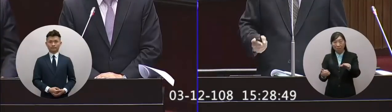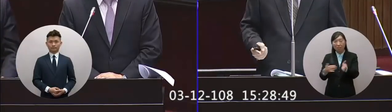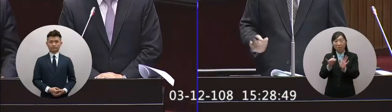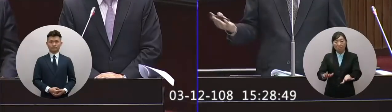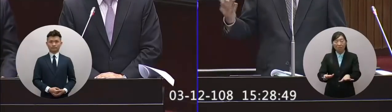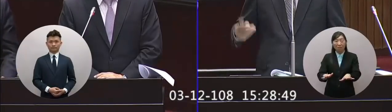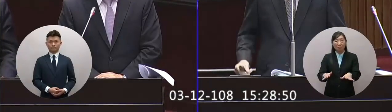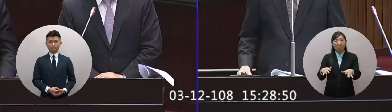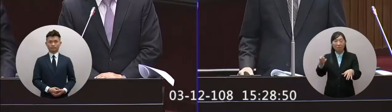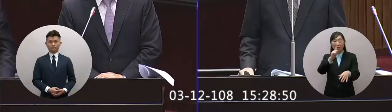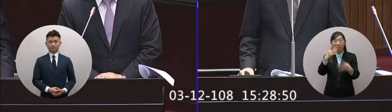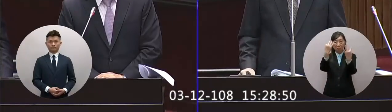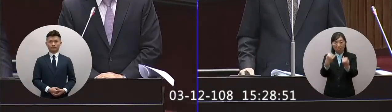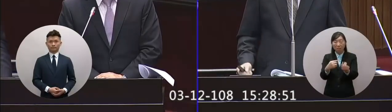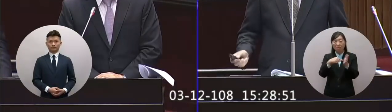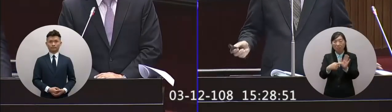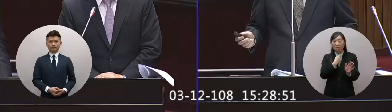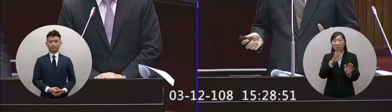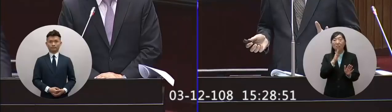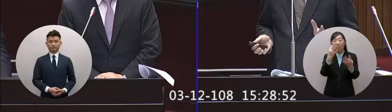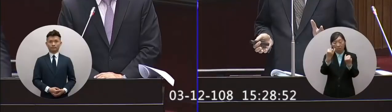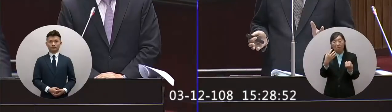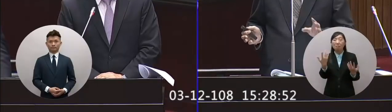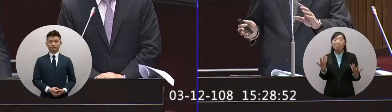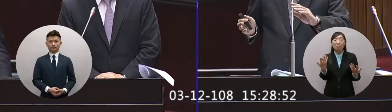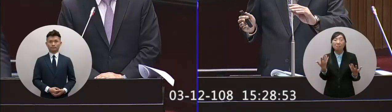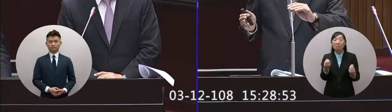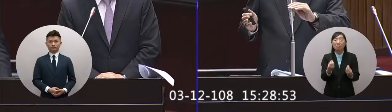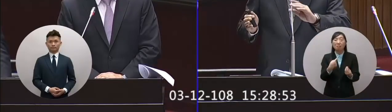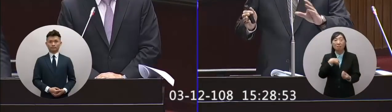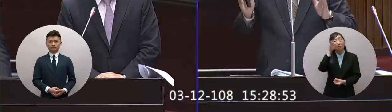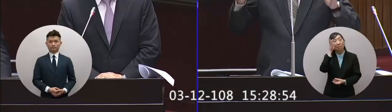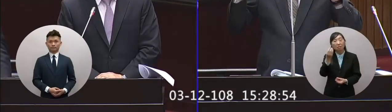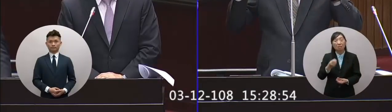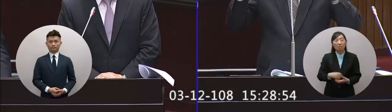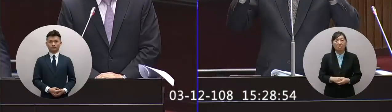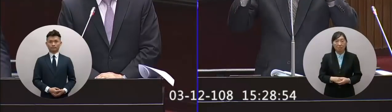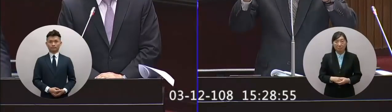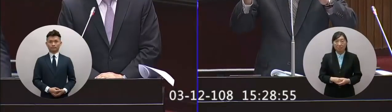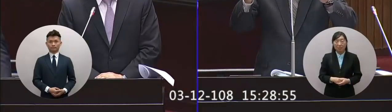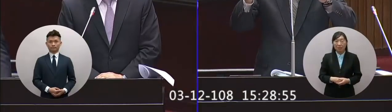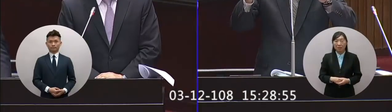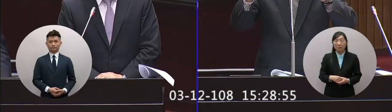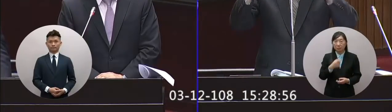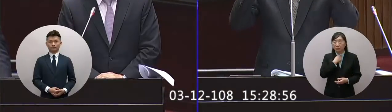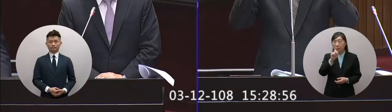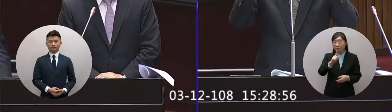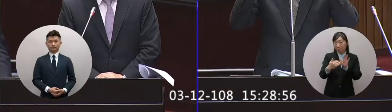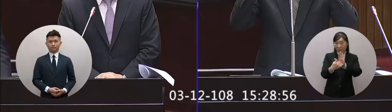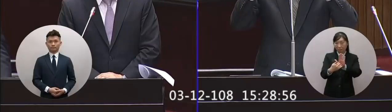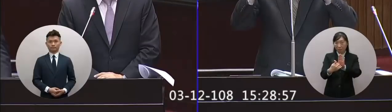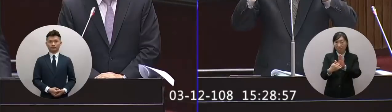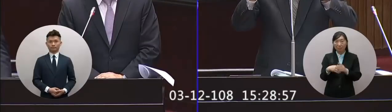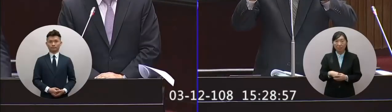这个数据在哪里？我看不到。今天我们简单来讲，就是说，你如何来防止我们